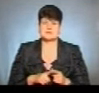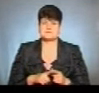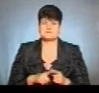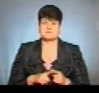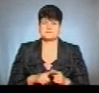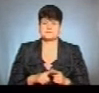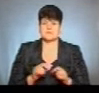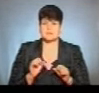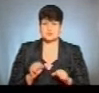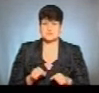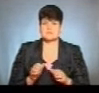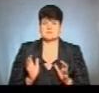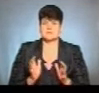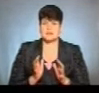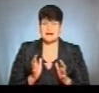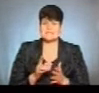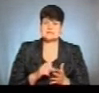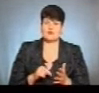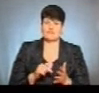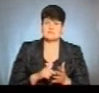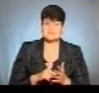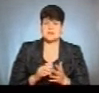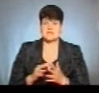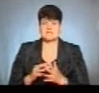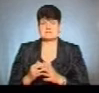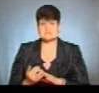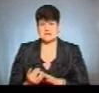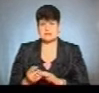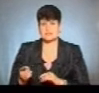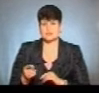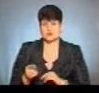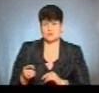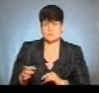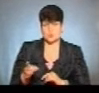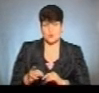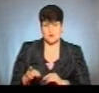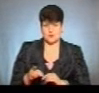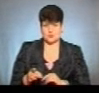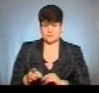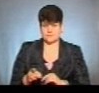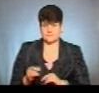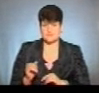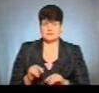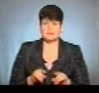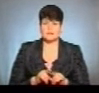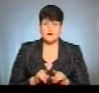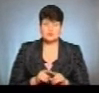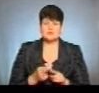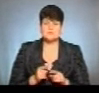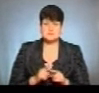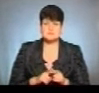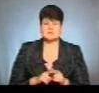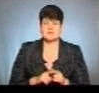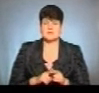як зберігається як в містах, так і в селах Тернопільського району. І також це притаманно